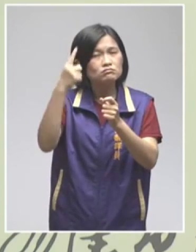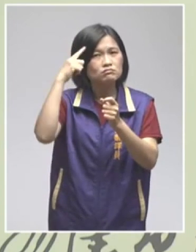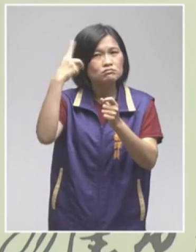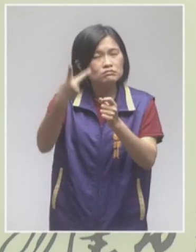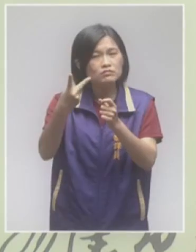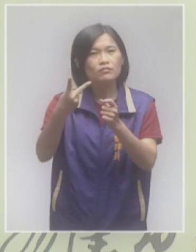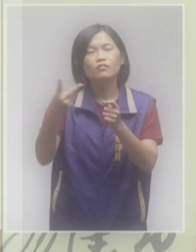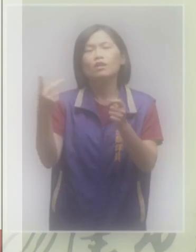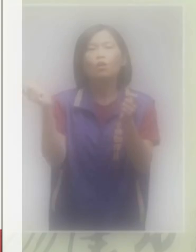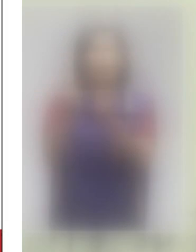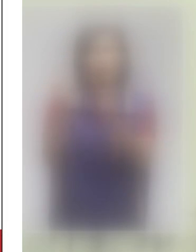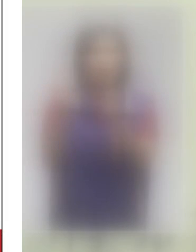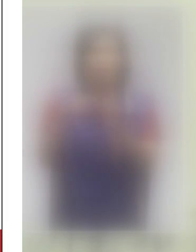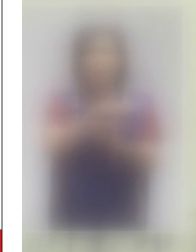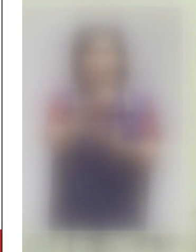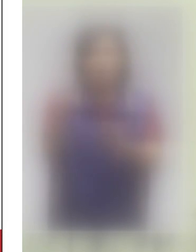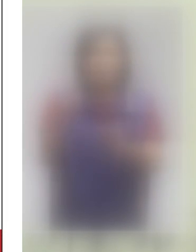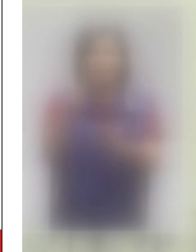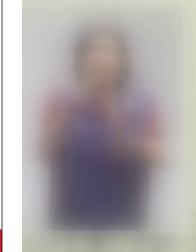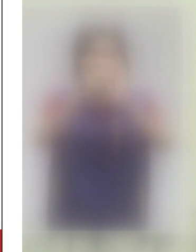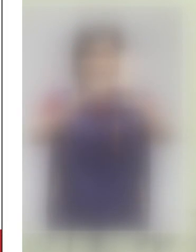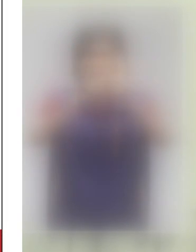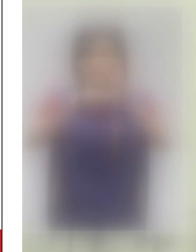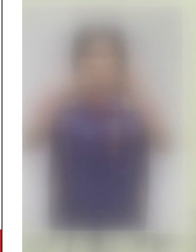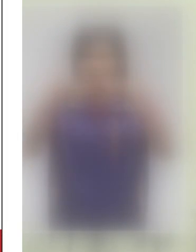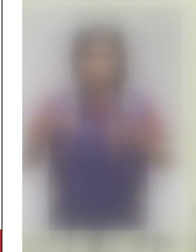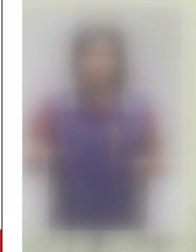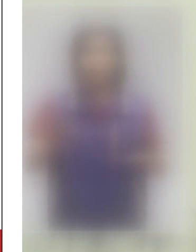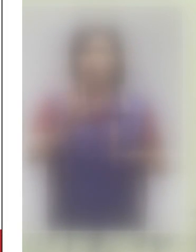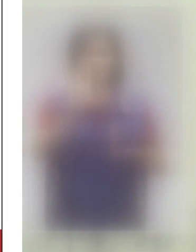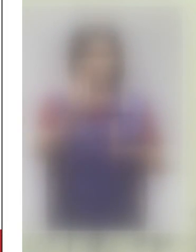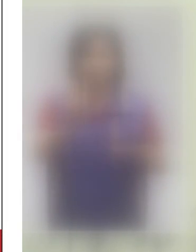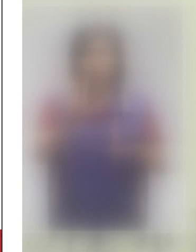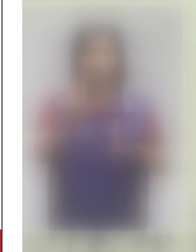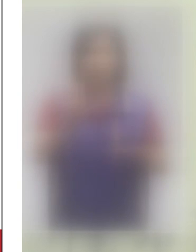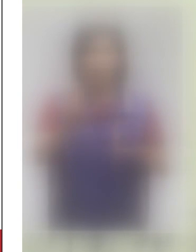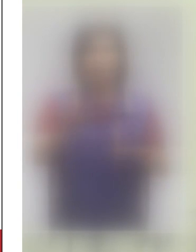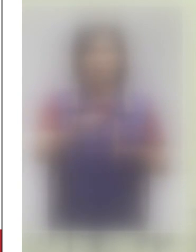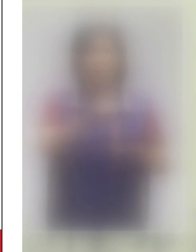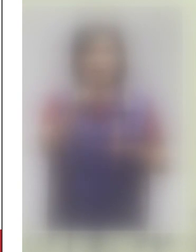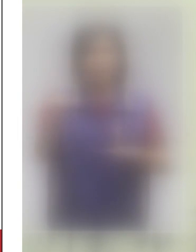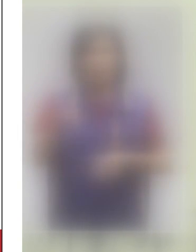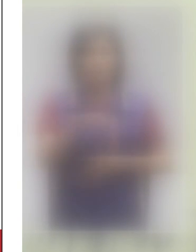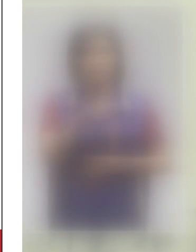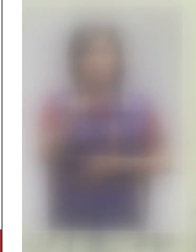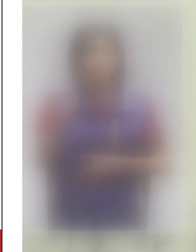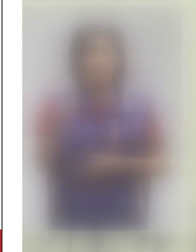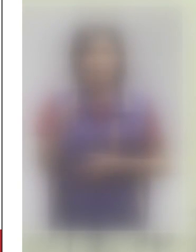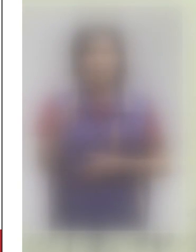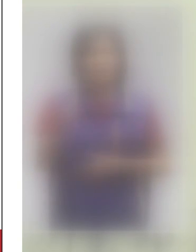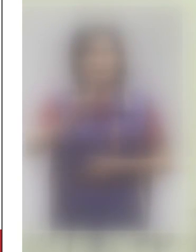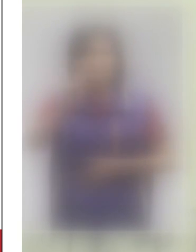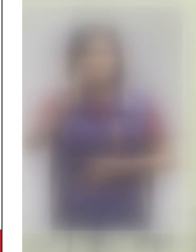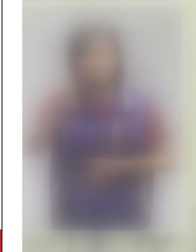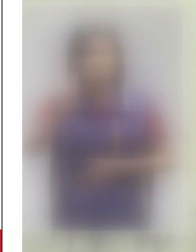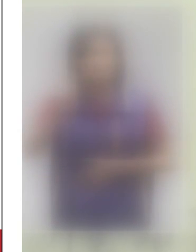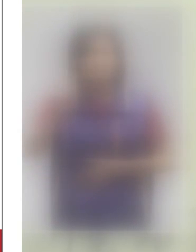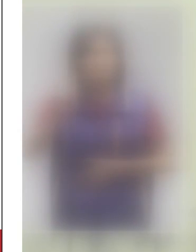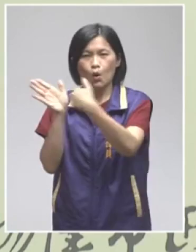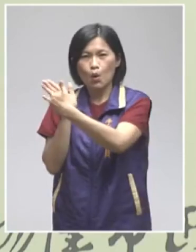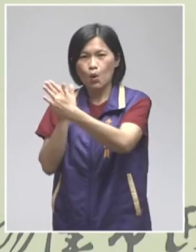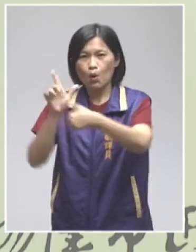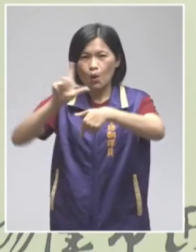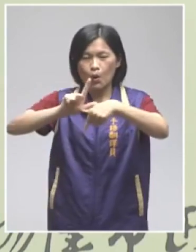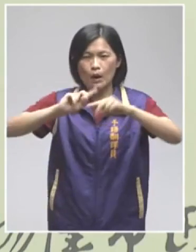从5月11号开始，在高雄的38个区确诊者都可以透过亲友带领关怀包， 收到确诊的简讯的时